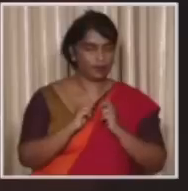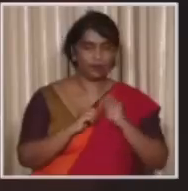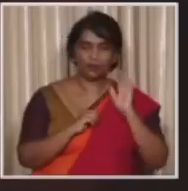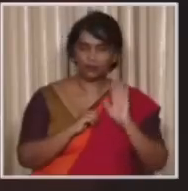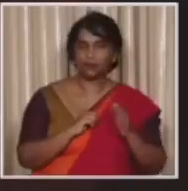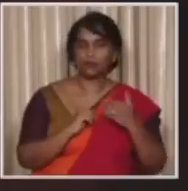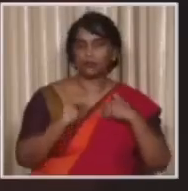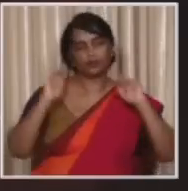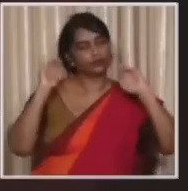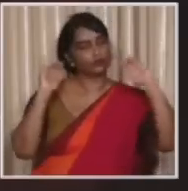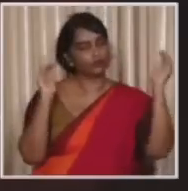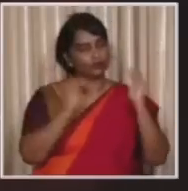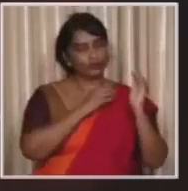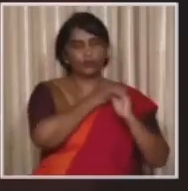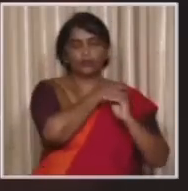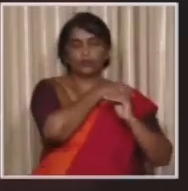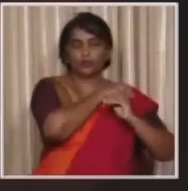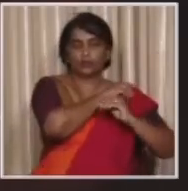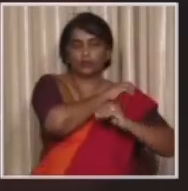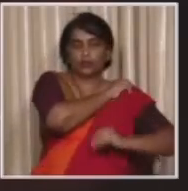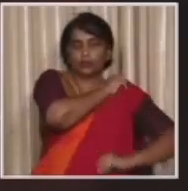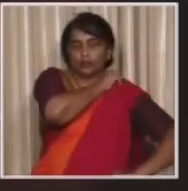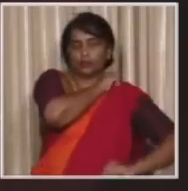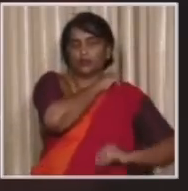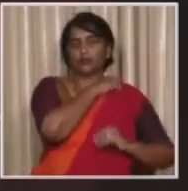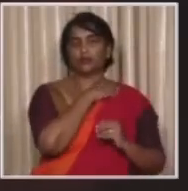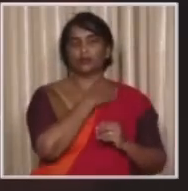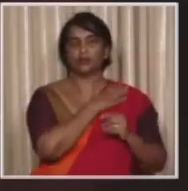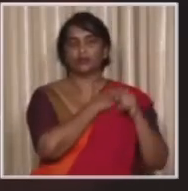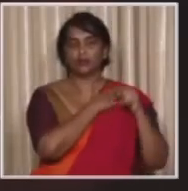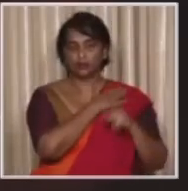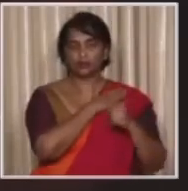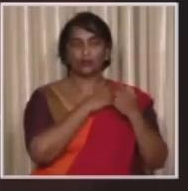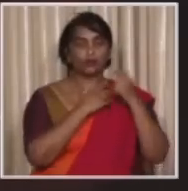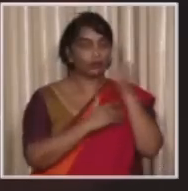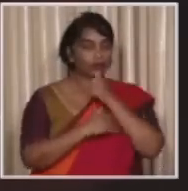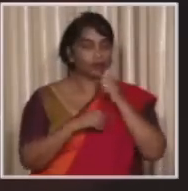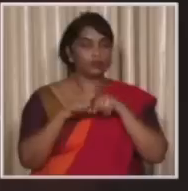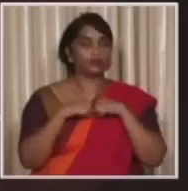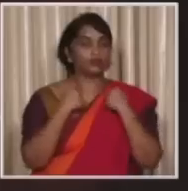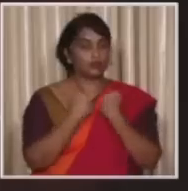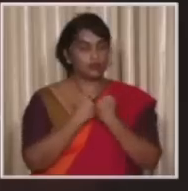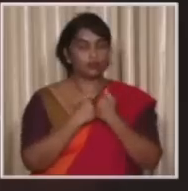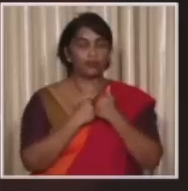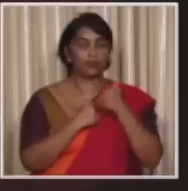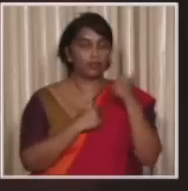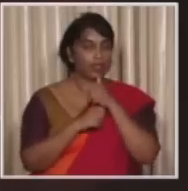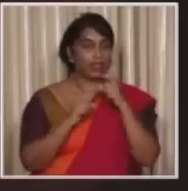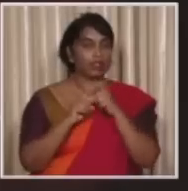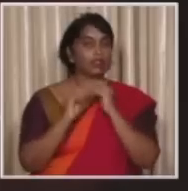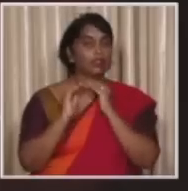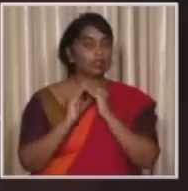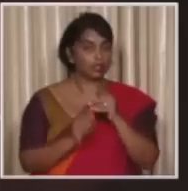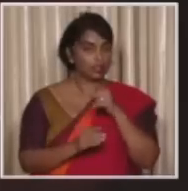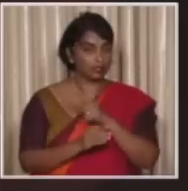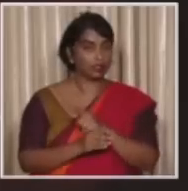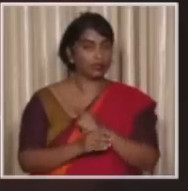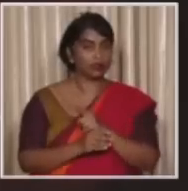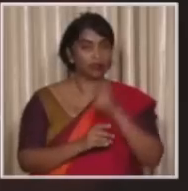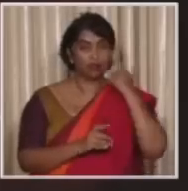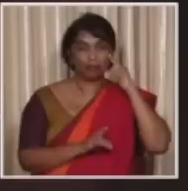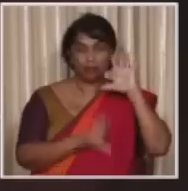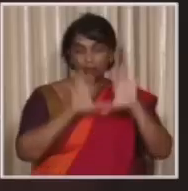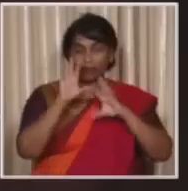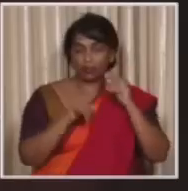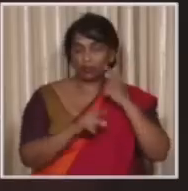නිසා මම ඉතාමත් කෙටියෙන් කියනවා. මේ වෙනකොට මධ්‍යසාර සමාගම් හා සුරාබදු දෙපාර්තමේන්තුවේ එන ව්‍යාජ